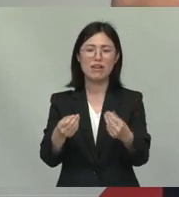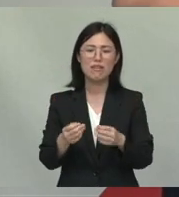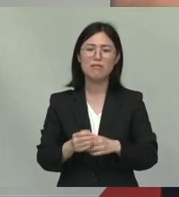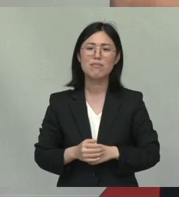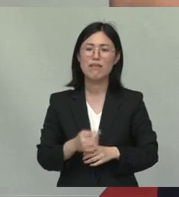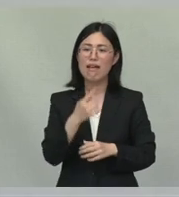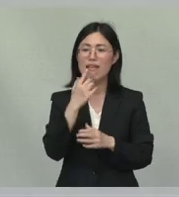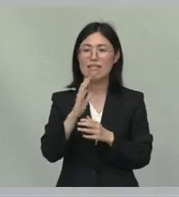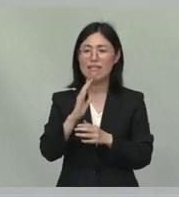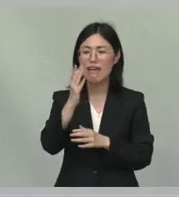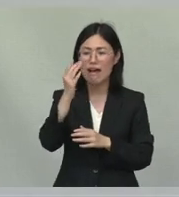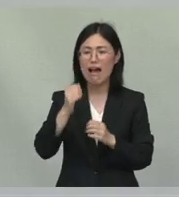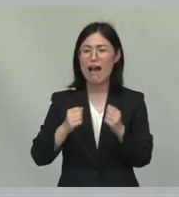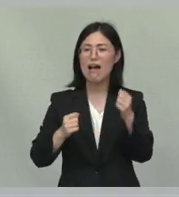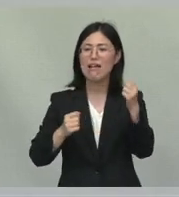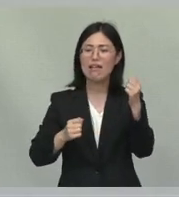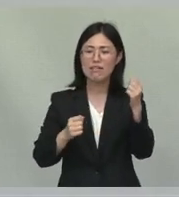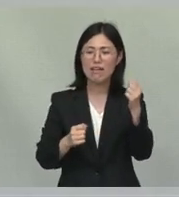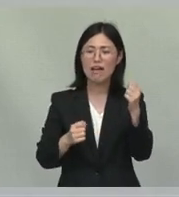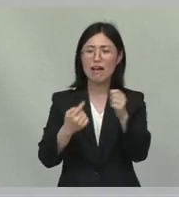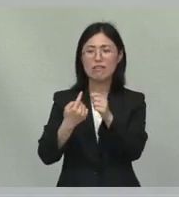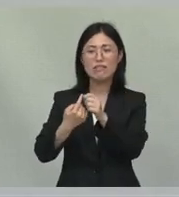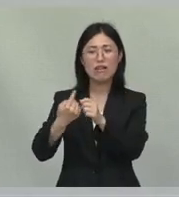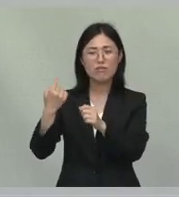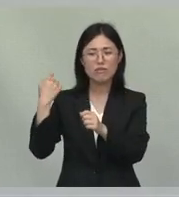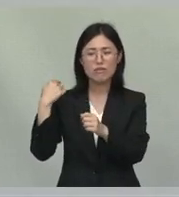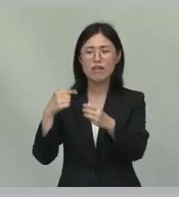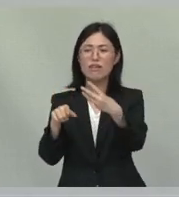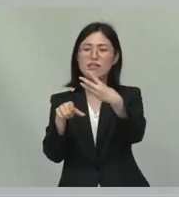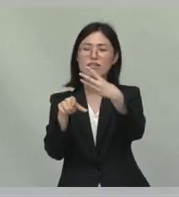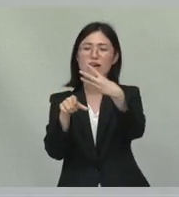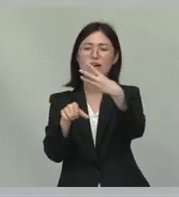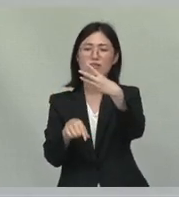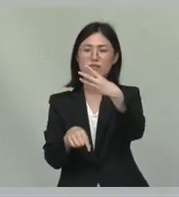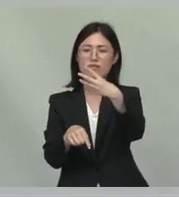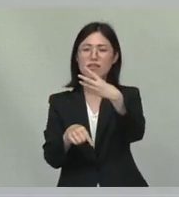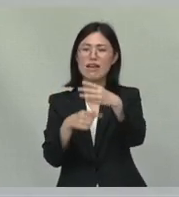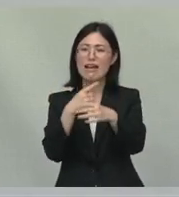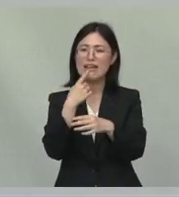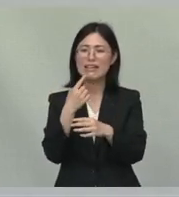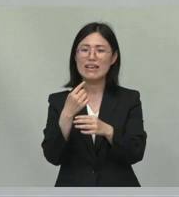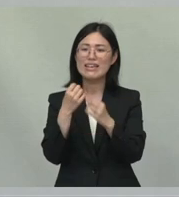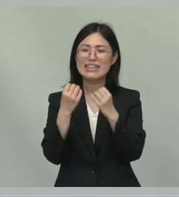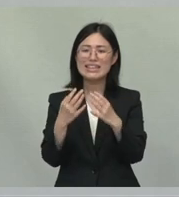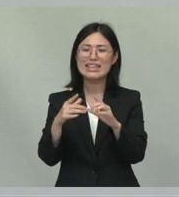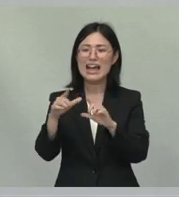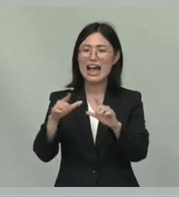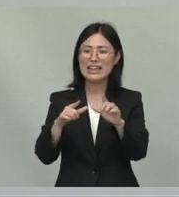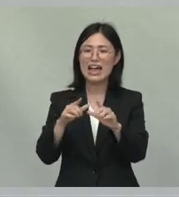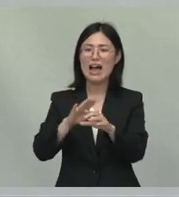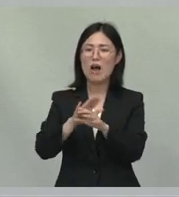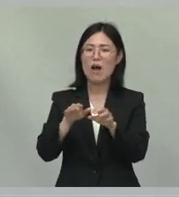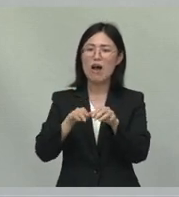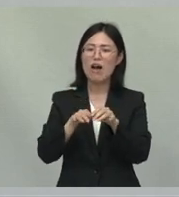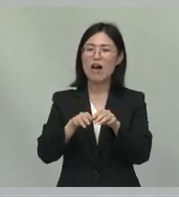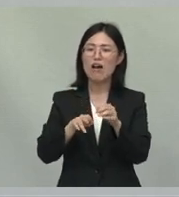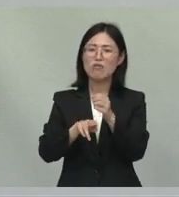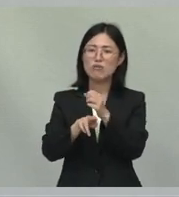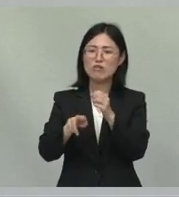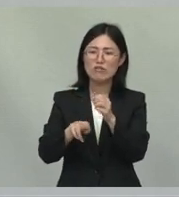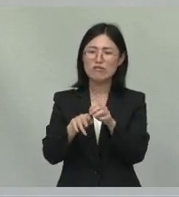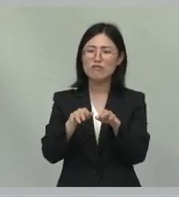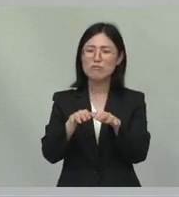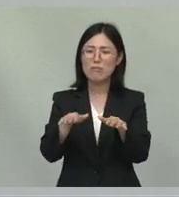ナーでは、昨年の3月に新型コロナウイルスによって残念ながら急